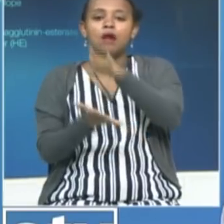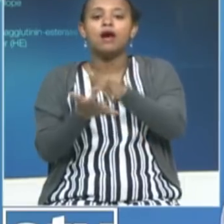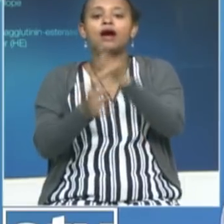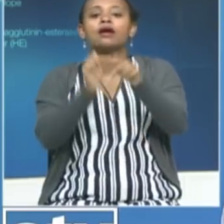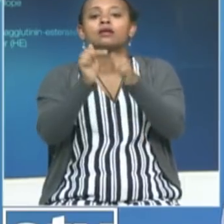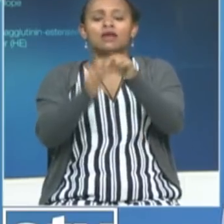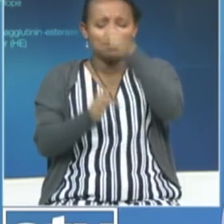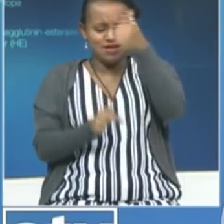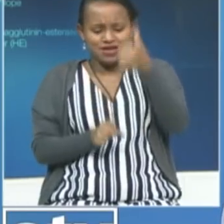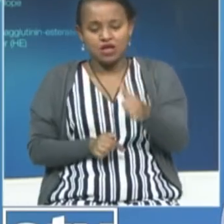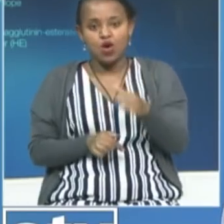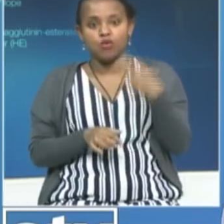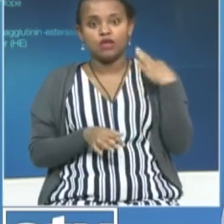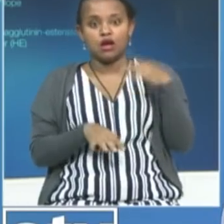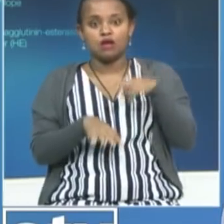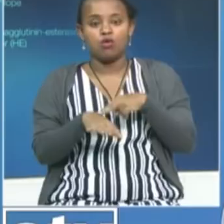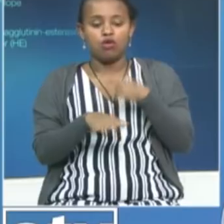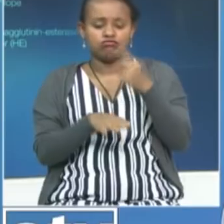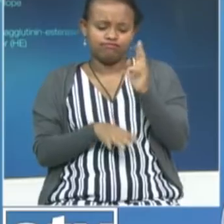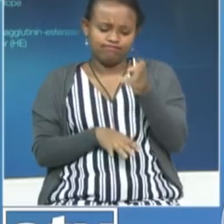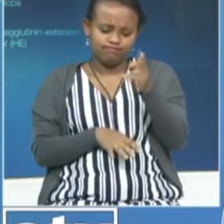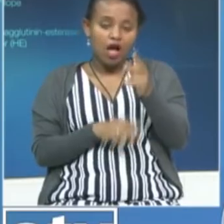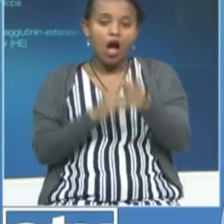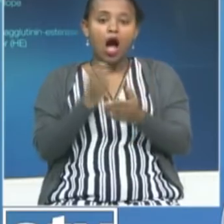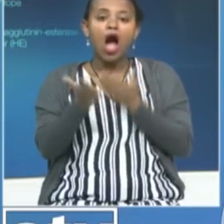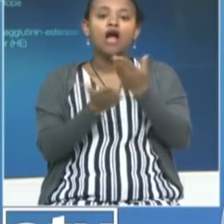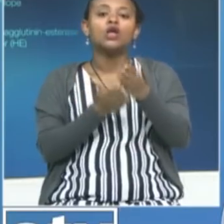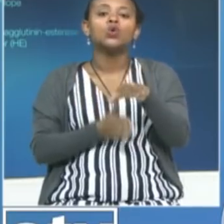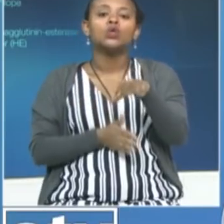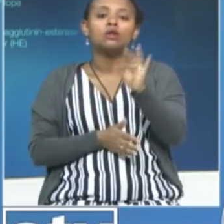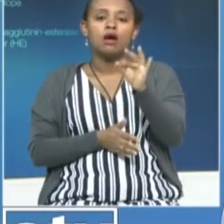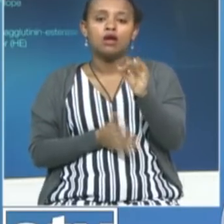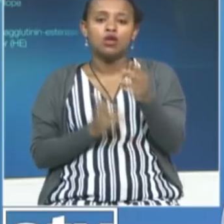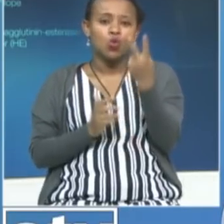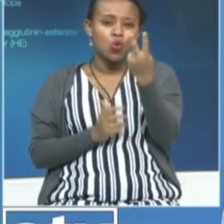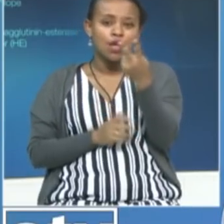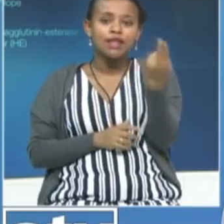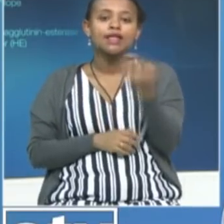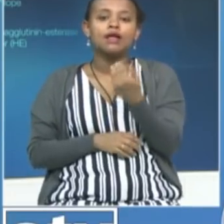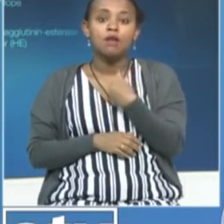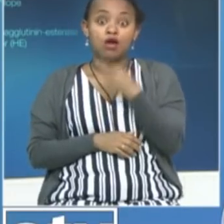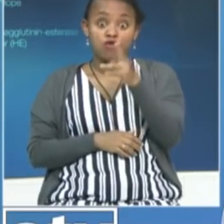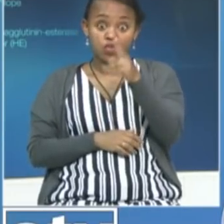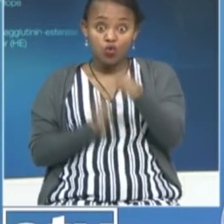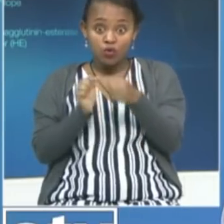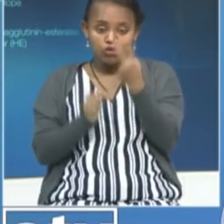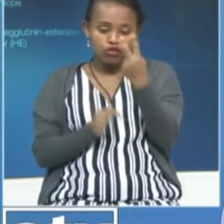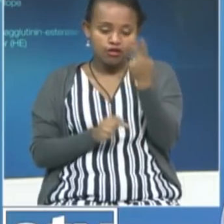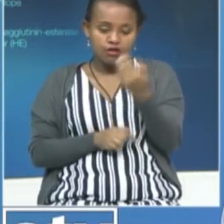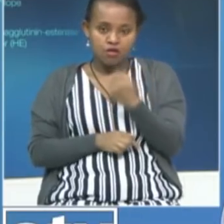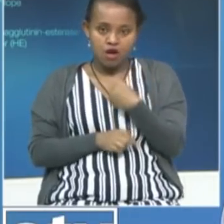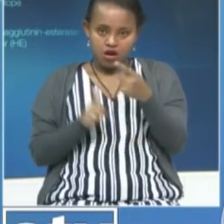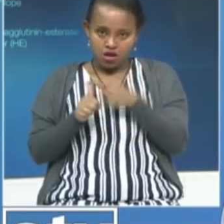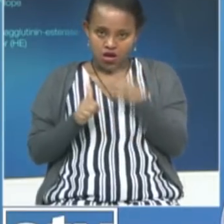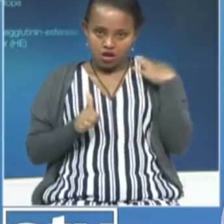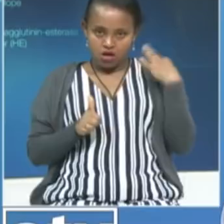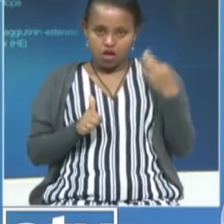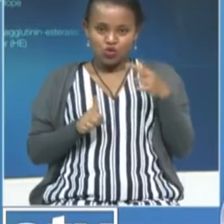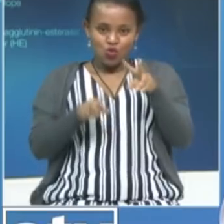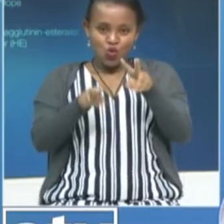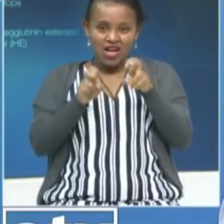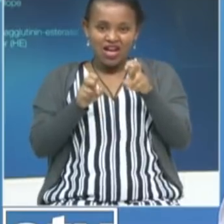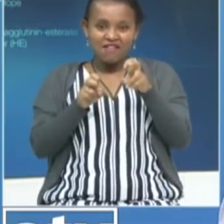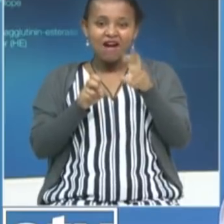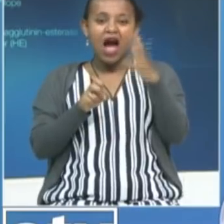ጤና ተቋም ላይ ሄደን ቶሎ አገልግሎት ለማግኘት ሁለት ጥቅም አለው። ቶሎ ፈጥኖ መሄድ አንደኛ ግለሰቡ ወደ ከፋ